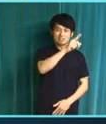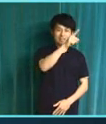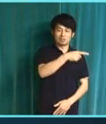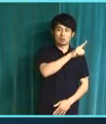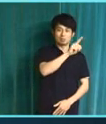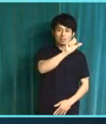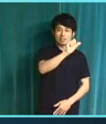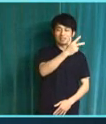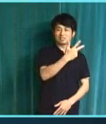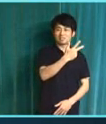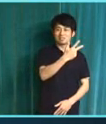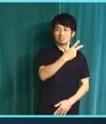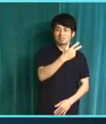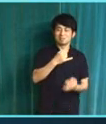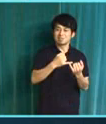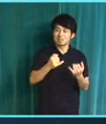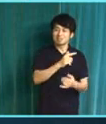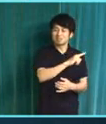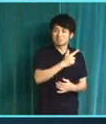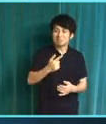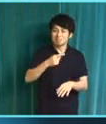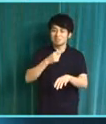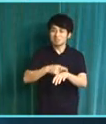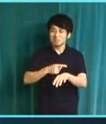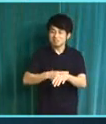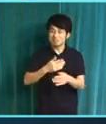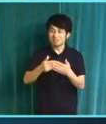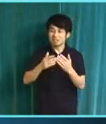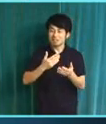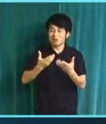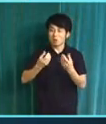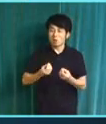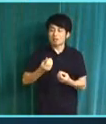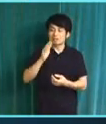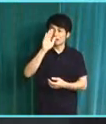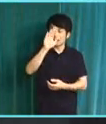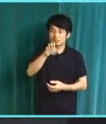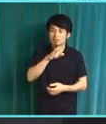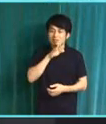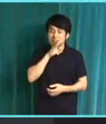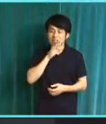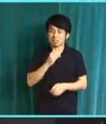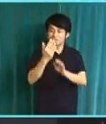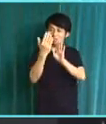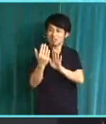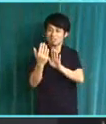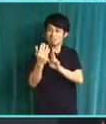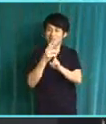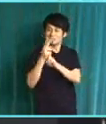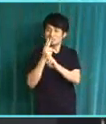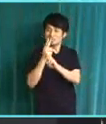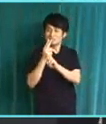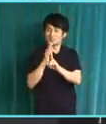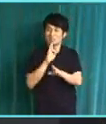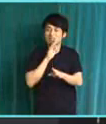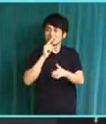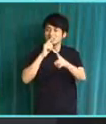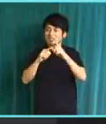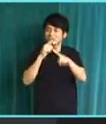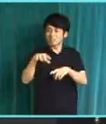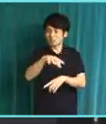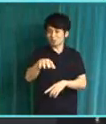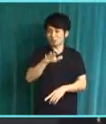はい、まあ、そういった忍術を体得した後にですね、 はい、 実際に敵方の忍者と戦う実戦ゾーンというのがございます